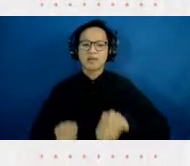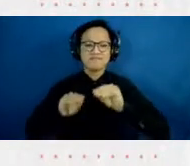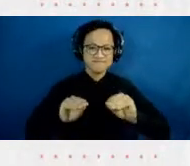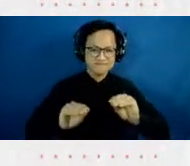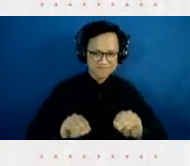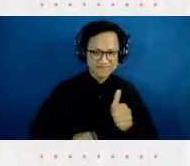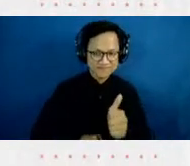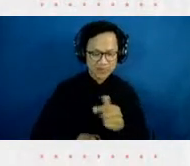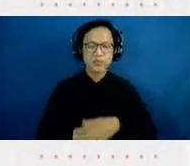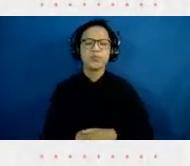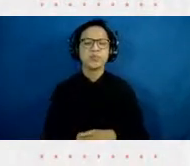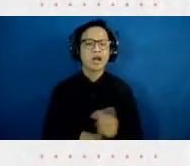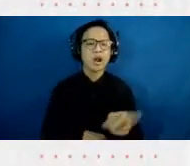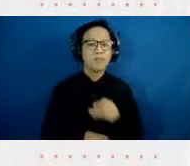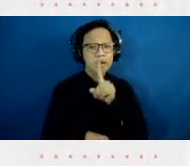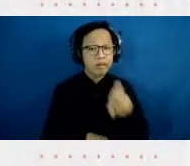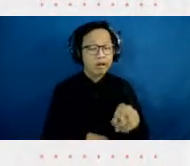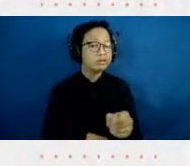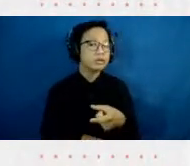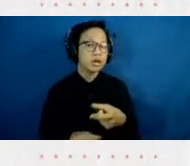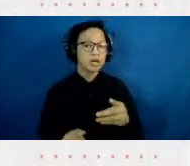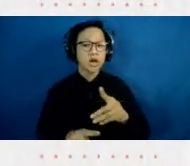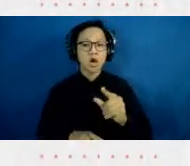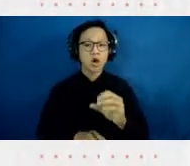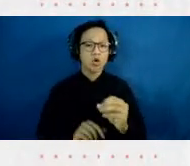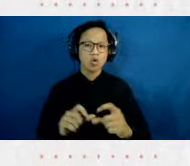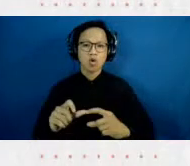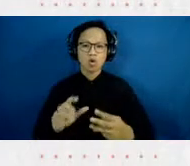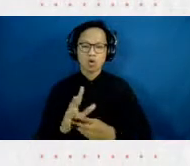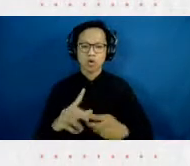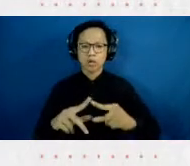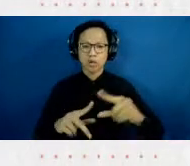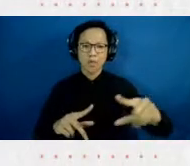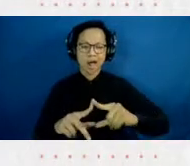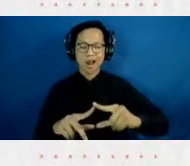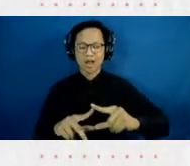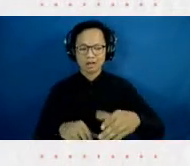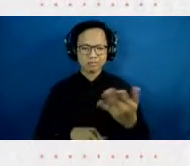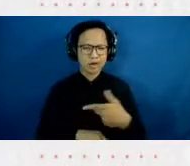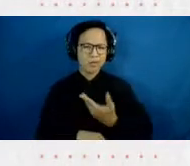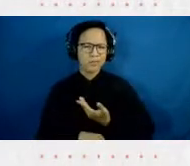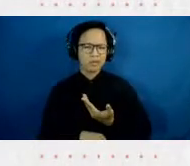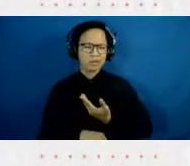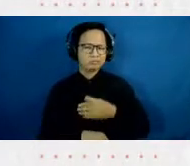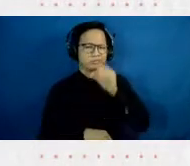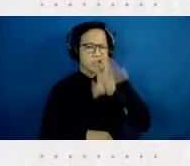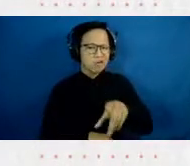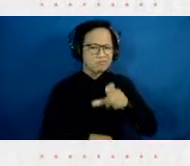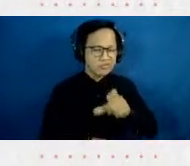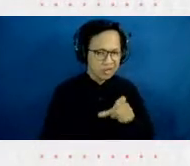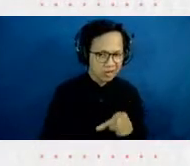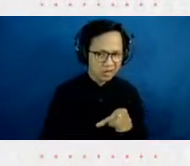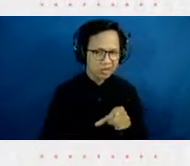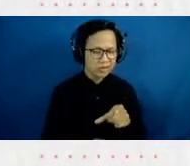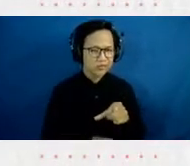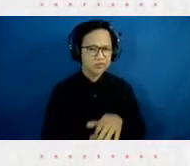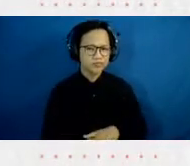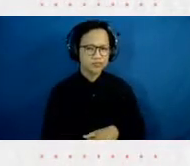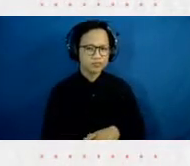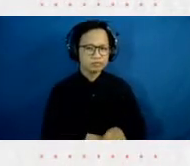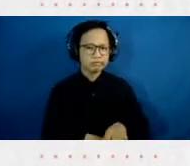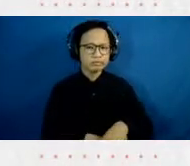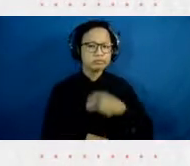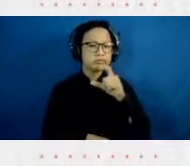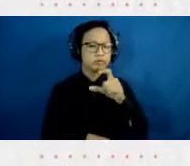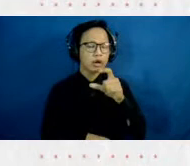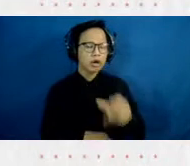pertanyaannya dari Rosmala Dewi. Bagaimana cara menjawab keinginan pasar di tengah pandemi ini? Oke, pertanyaan